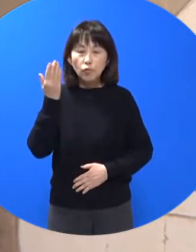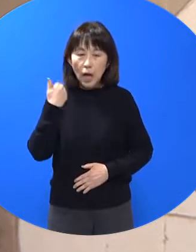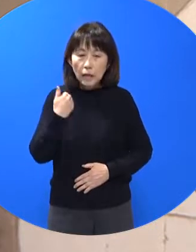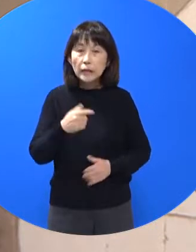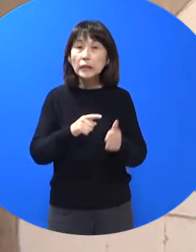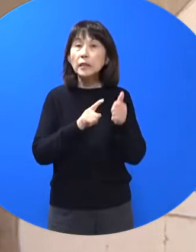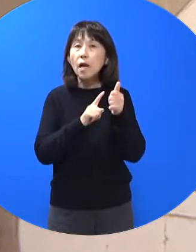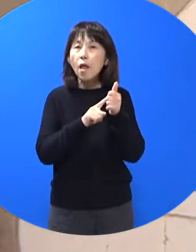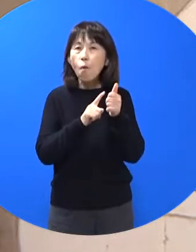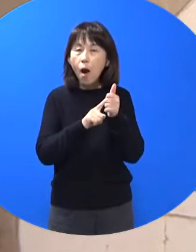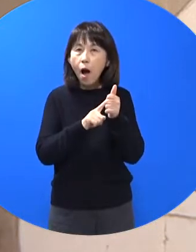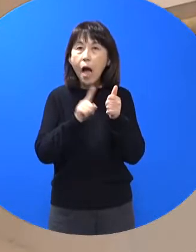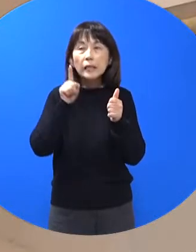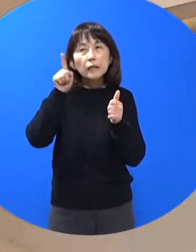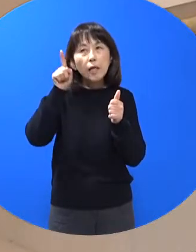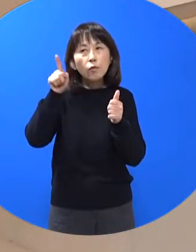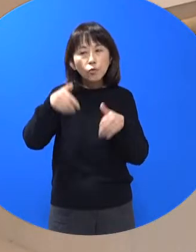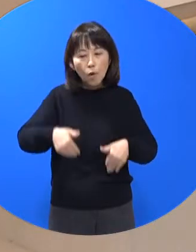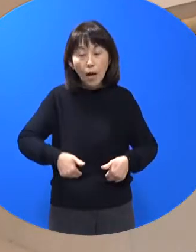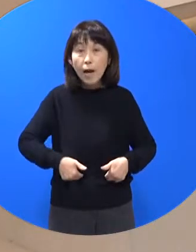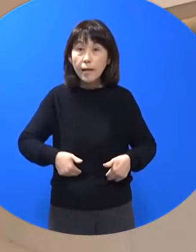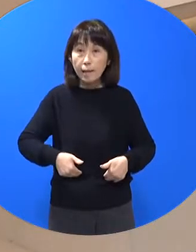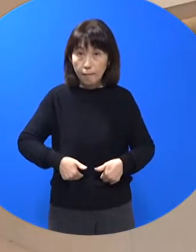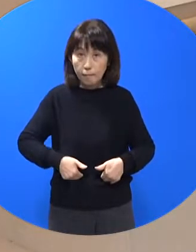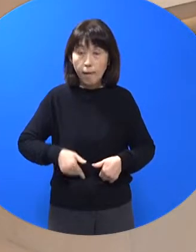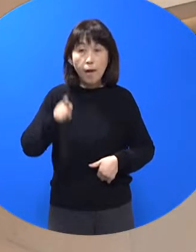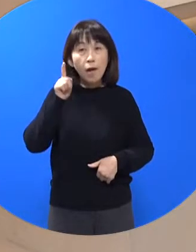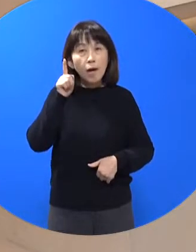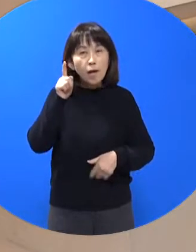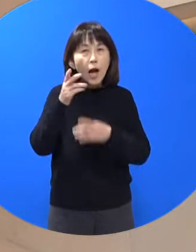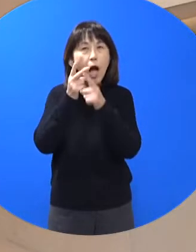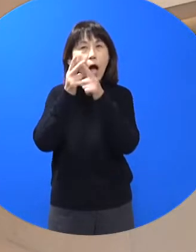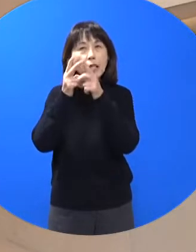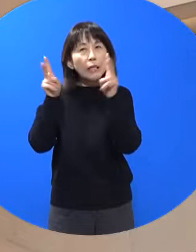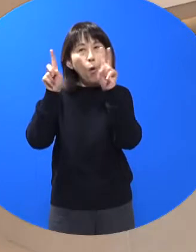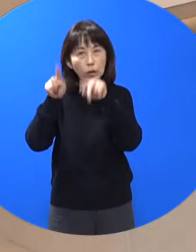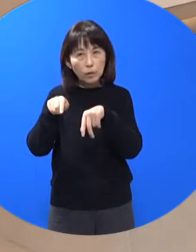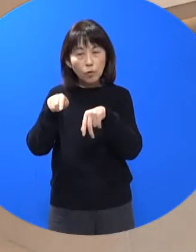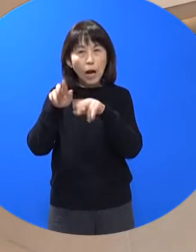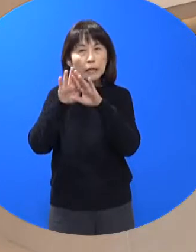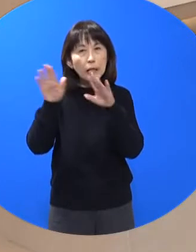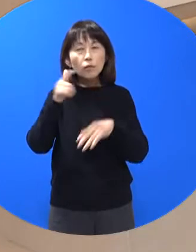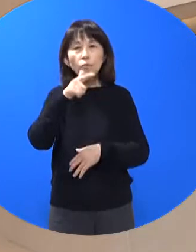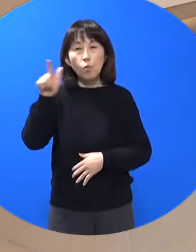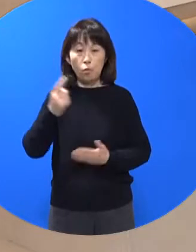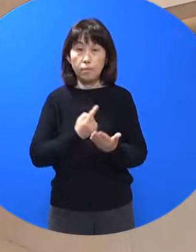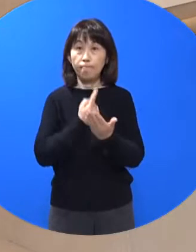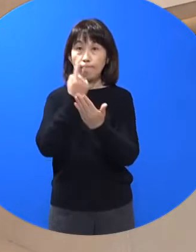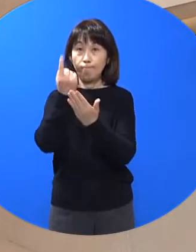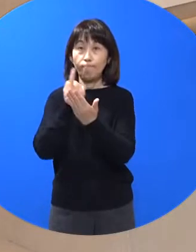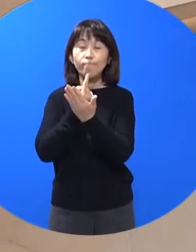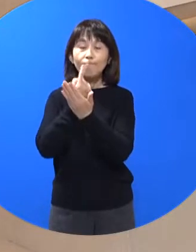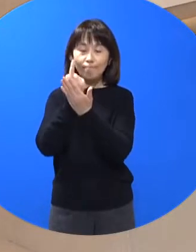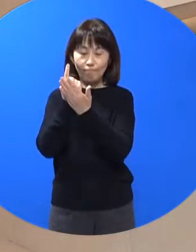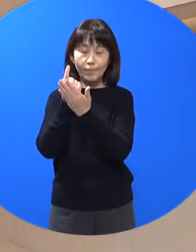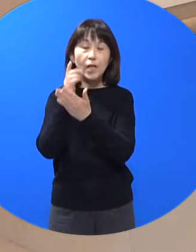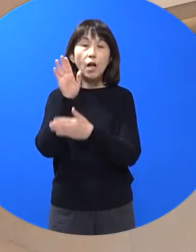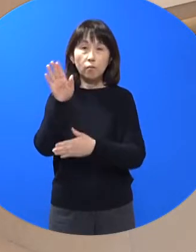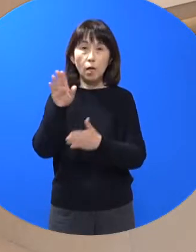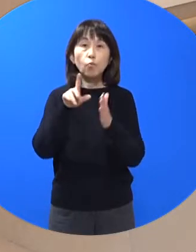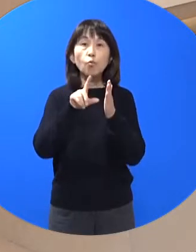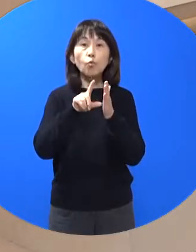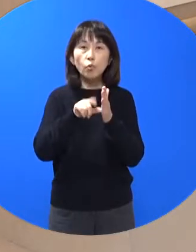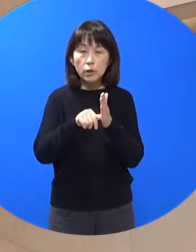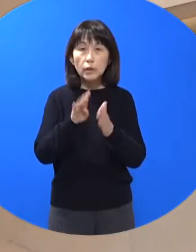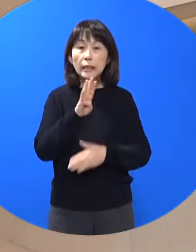は秀吉の配下にあって、秀吉の主催するさまざまな行事とか儀式に参加をしておりました。そしてその際